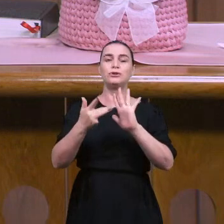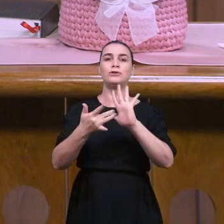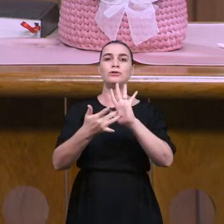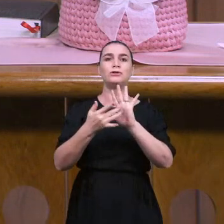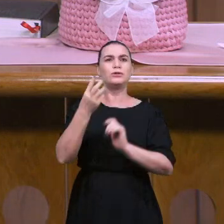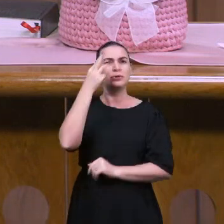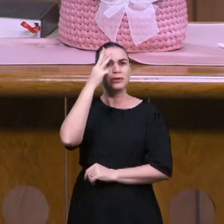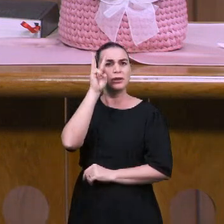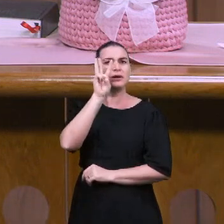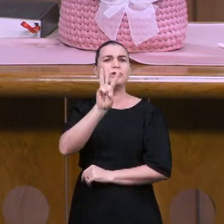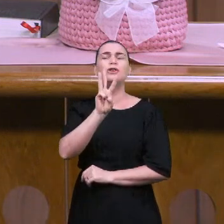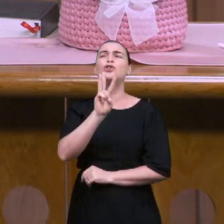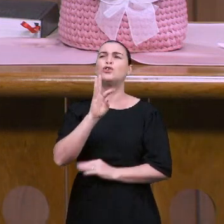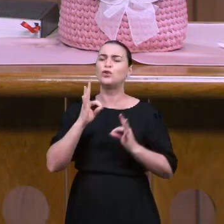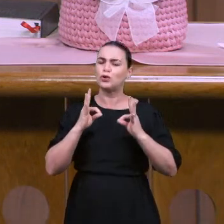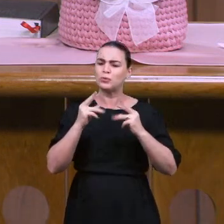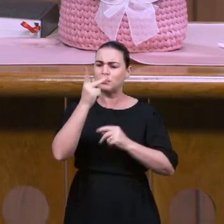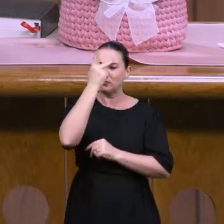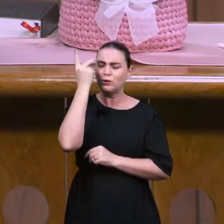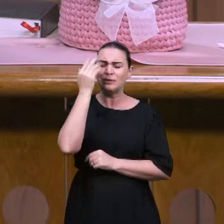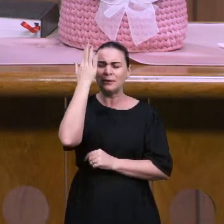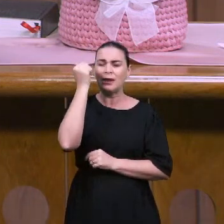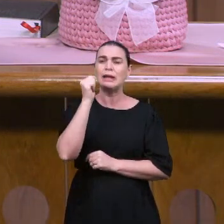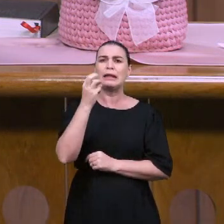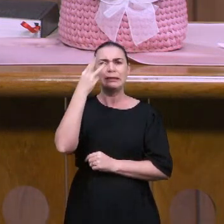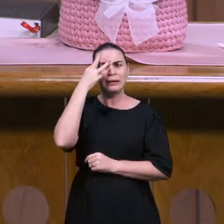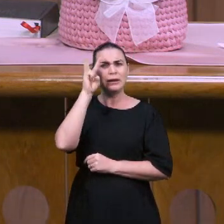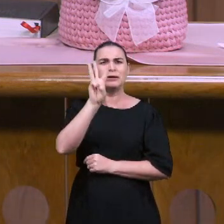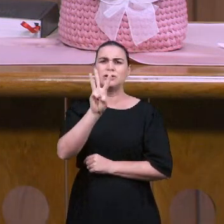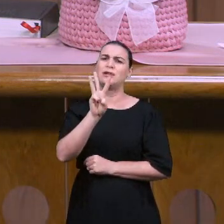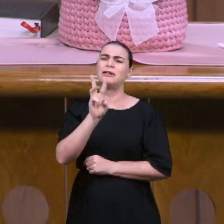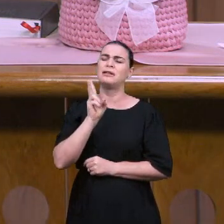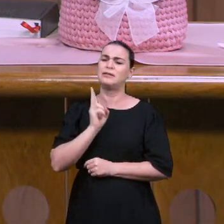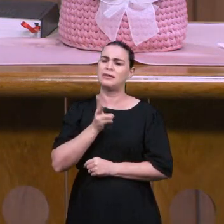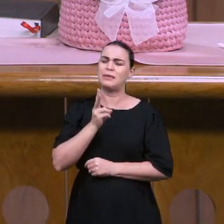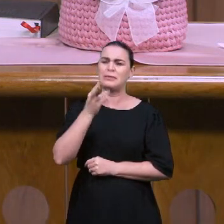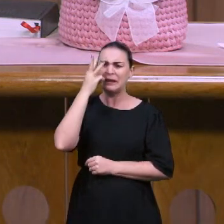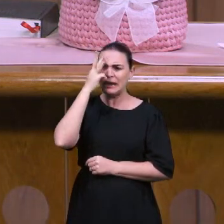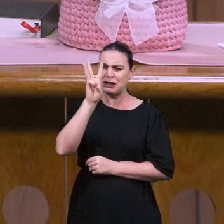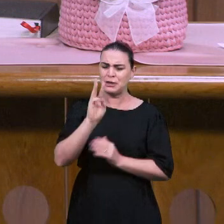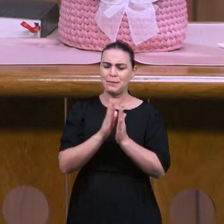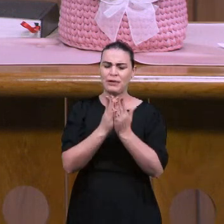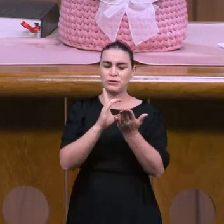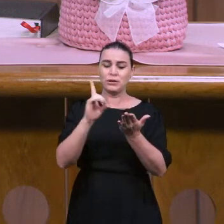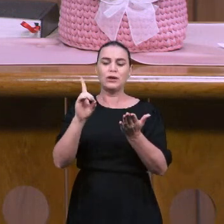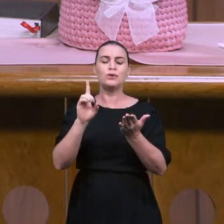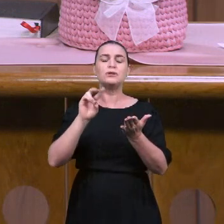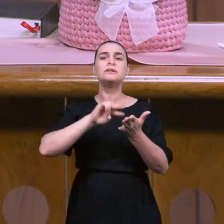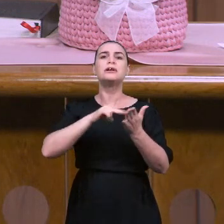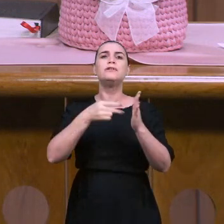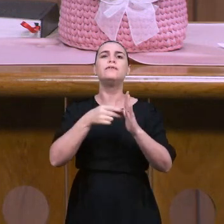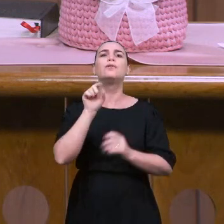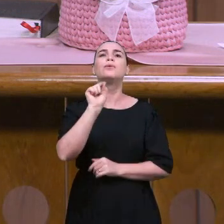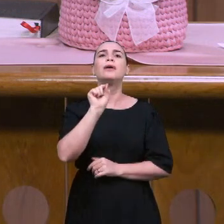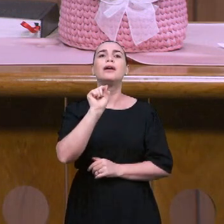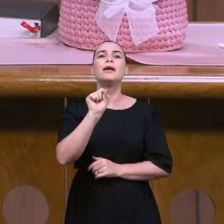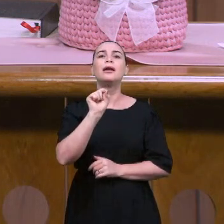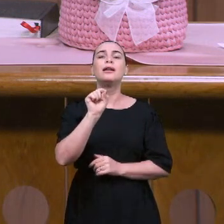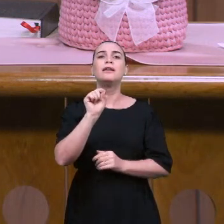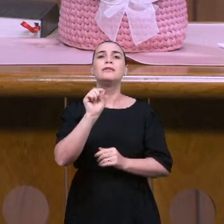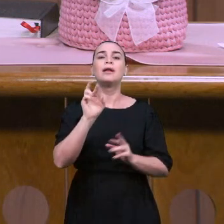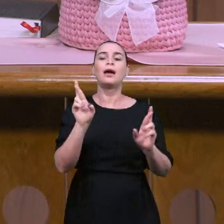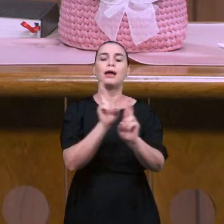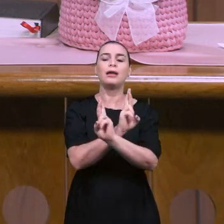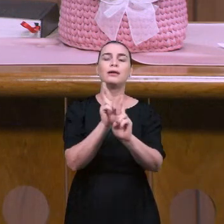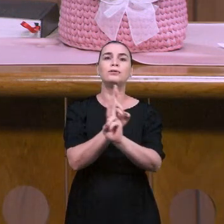il y a 3 jours. Tout le monde sait, n'est-ce pas? 3 jours, toutes les fois que vous retrouvez dans la Bible, 3 jours, cela